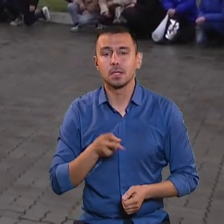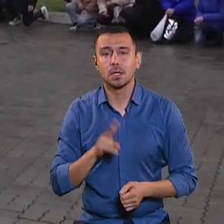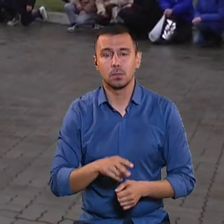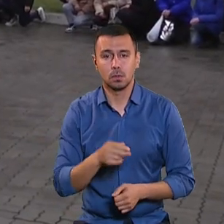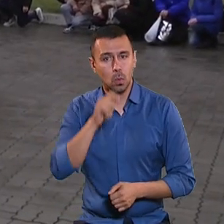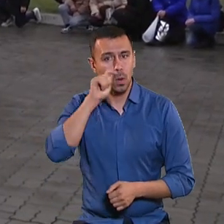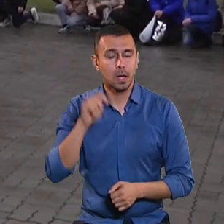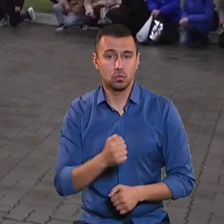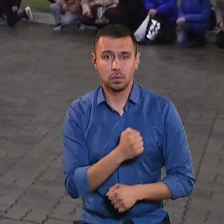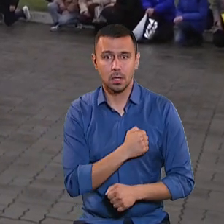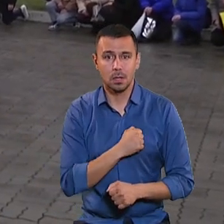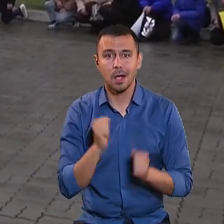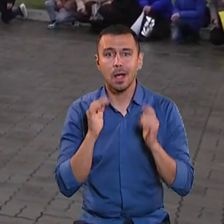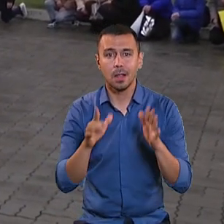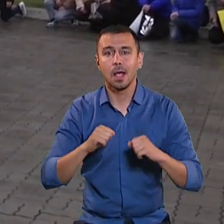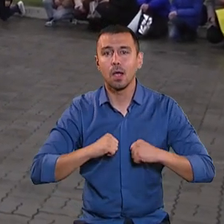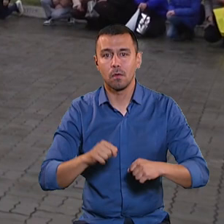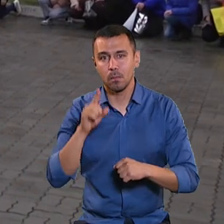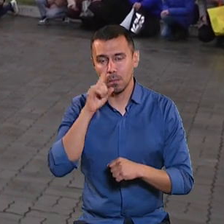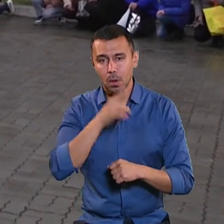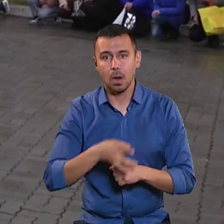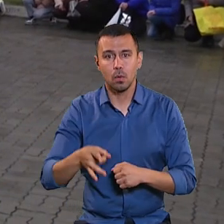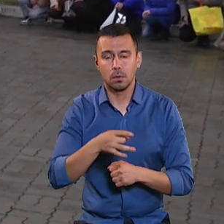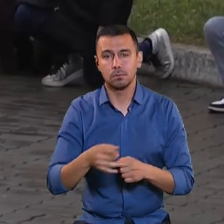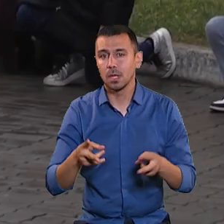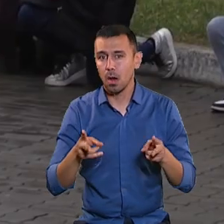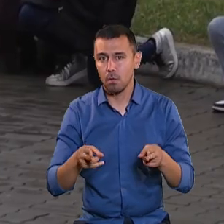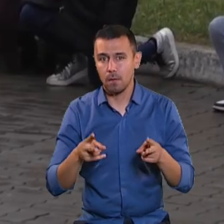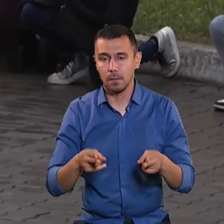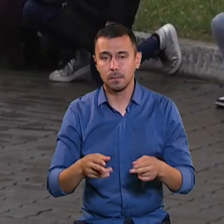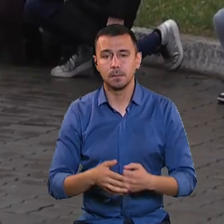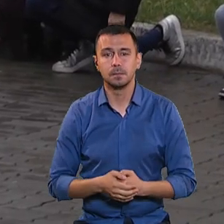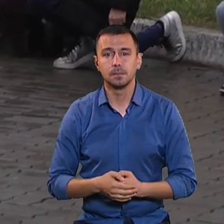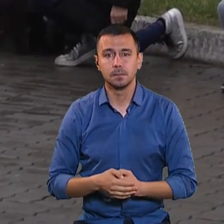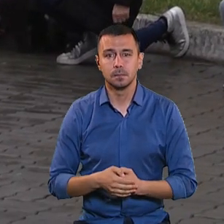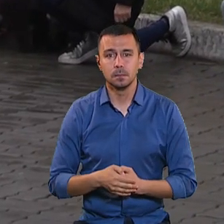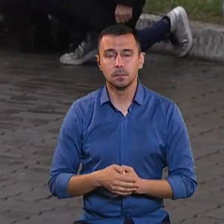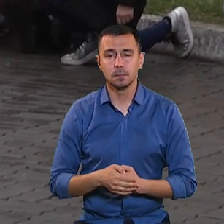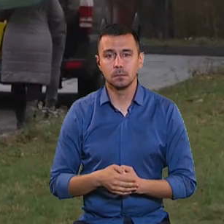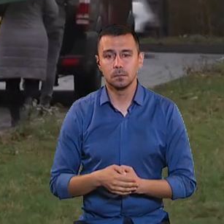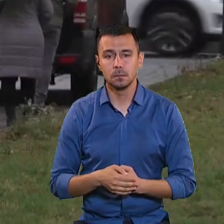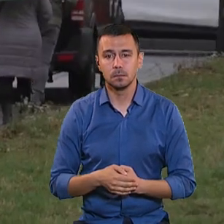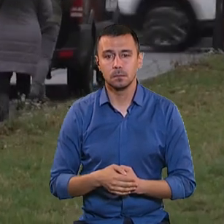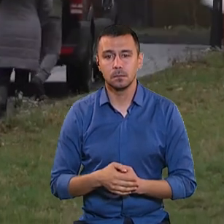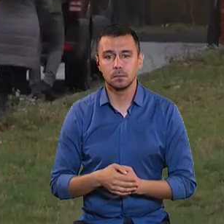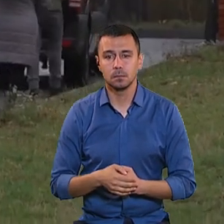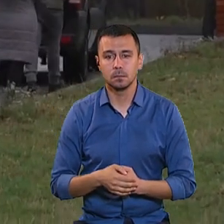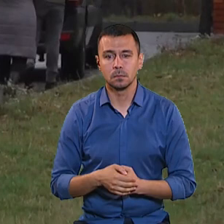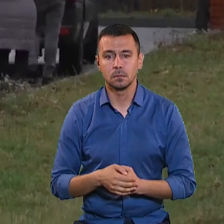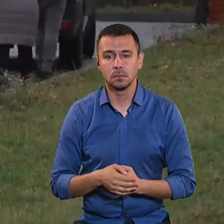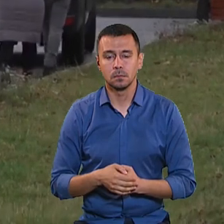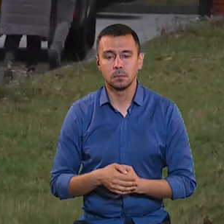українського захисника На алеї героїв що на кладовищі у мікрорайоні ракове Вікторія Мельник Дем'ян цигольник суспільна